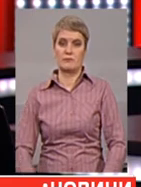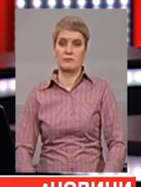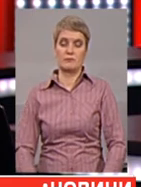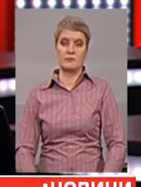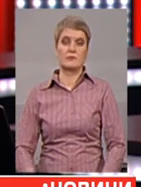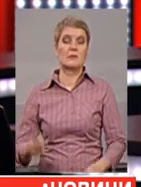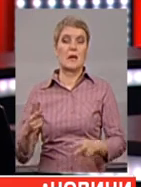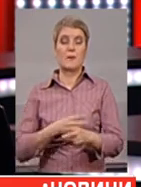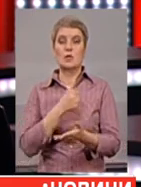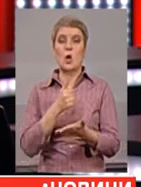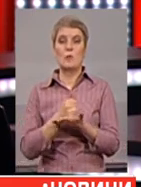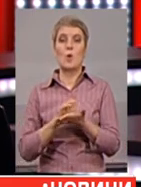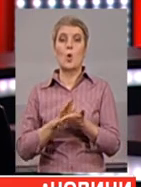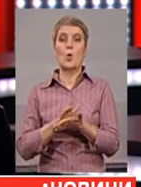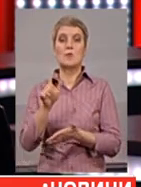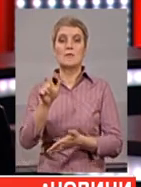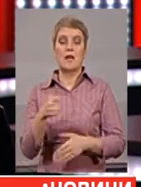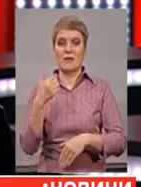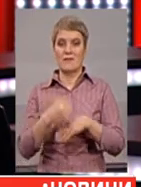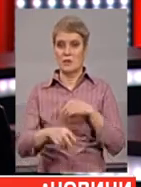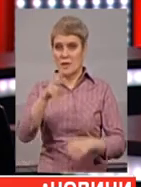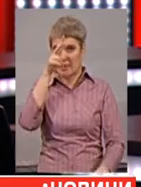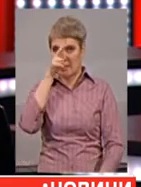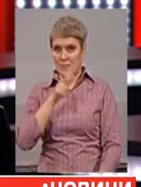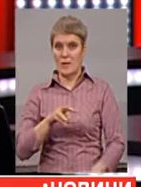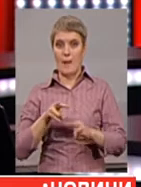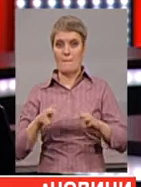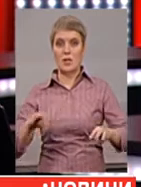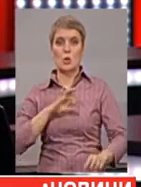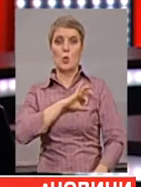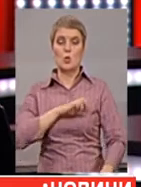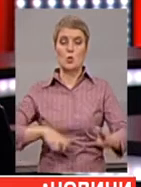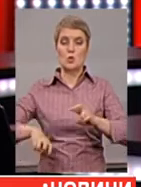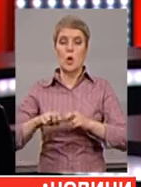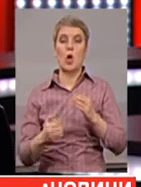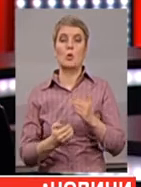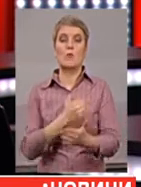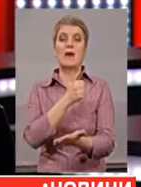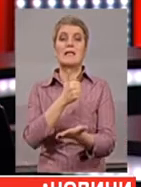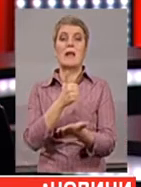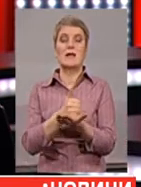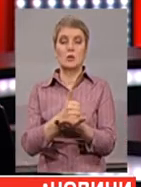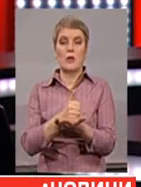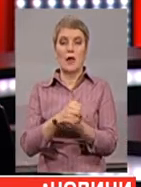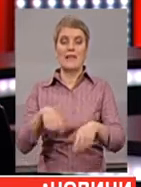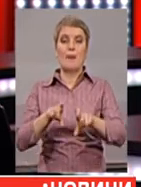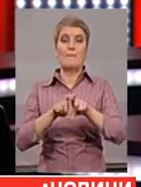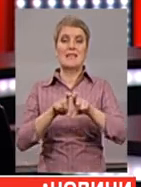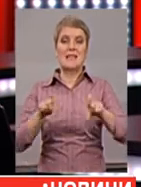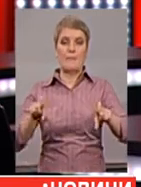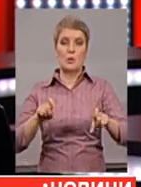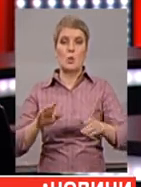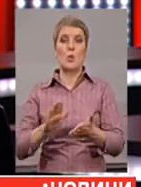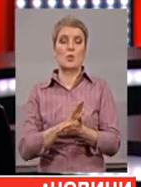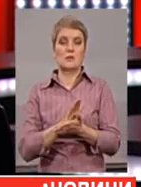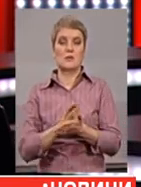Без головного люстратора вже 3 місяці. Мін'юст знову шукає директора департаменту люстрації. Чому на попередньому конкурсі не обрали переможця